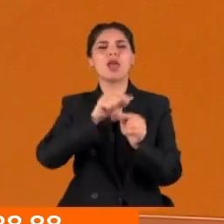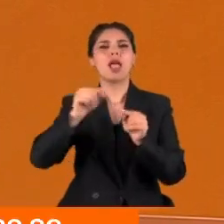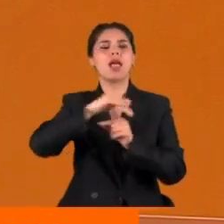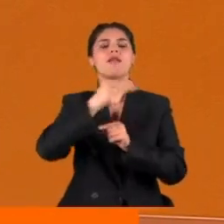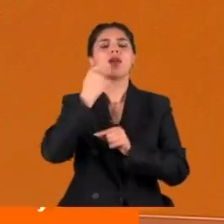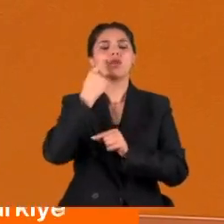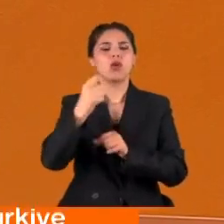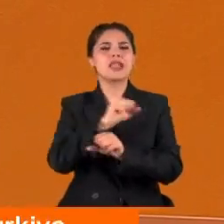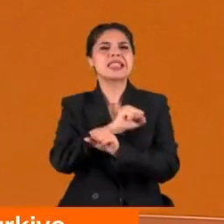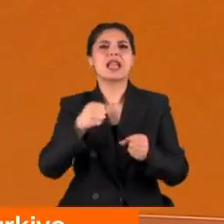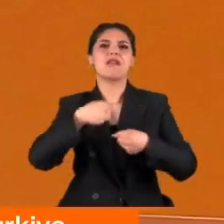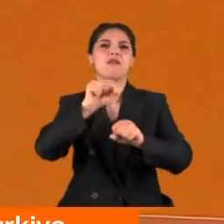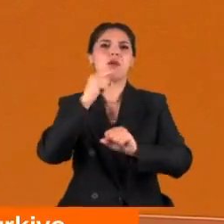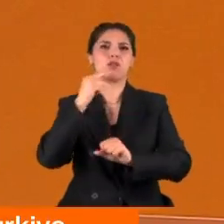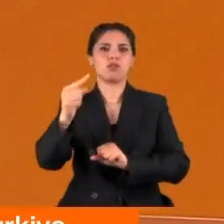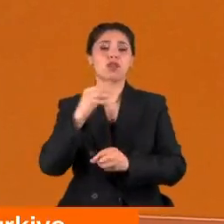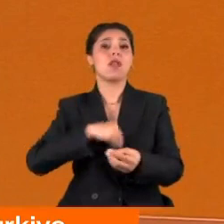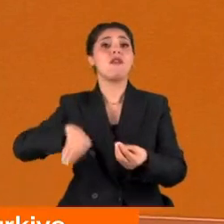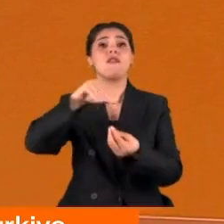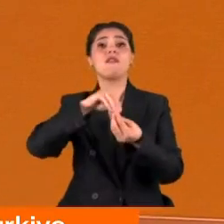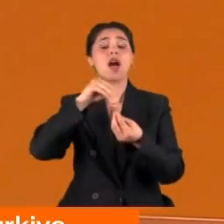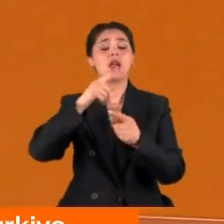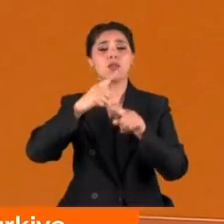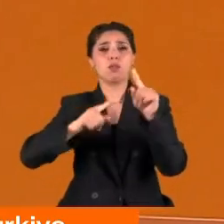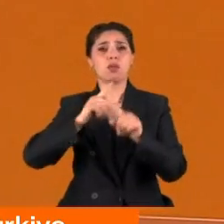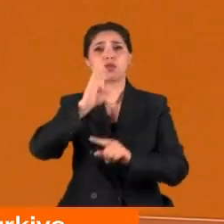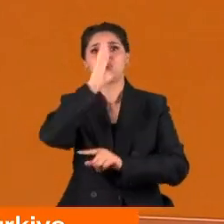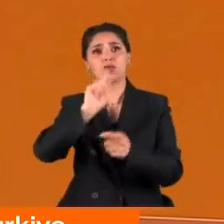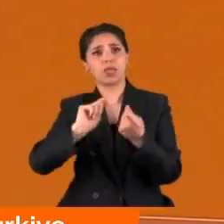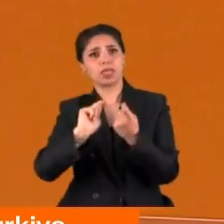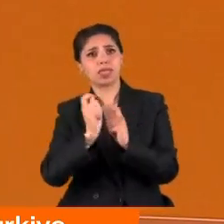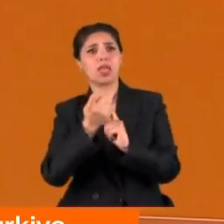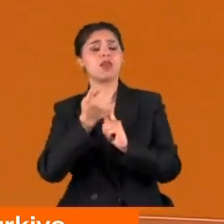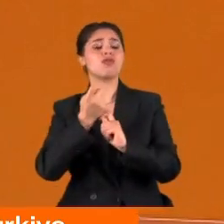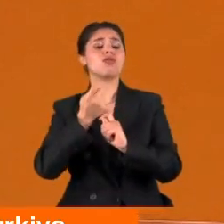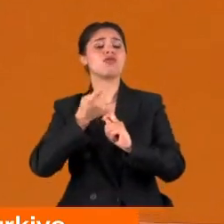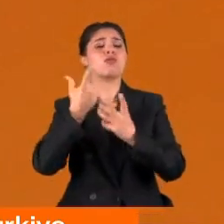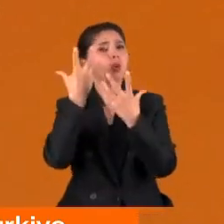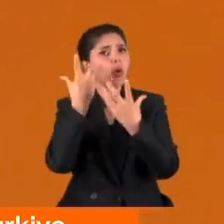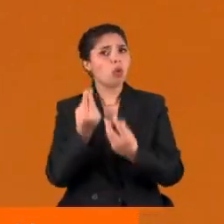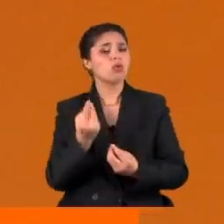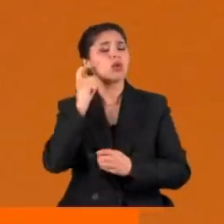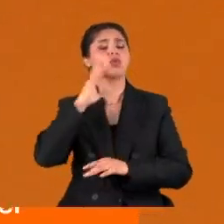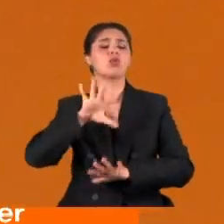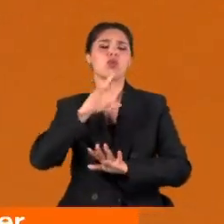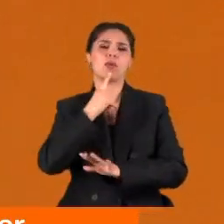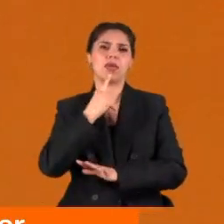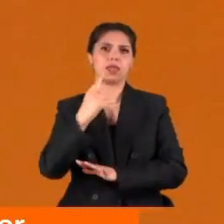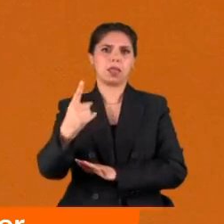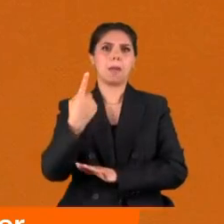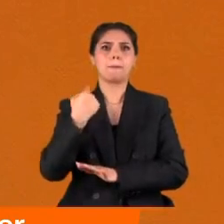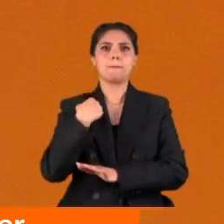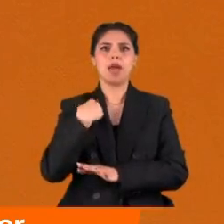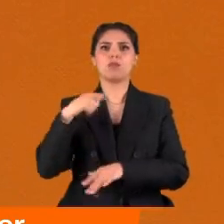Çalışanlarımızı yine enflasyona ezdirmeyeceğiz dedi. Faiz politikasında ciddi değişime gidildiği yanılgısına da düşürmemesi gerektiğini belirtti Erdoğan. Ben